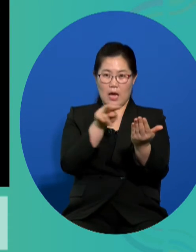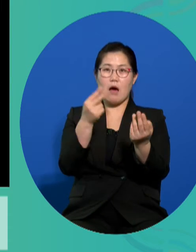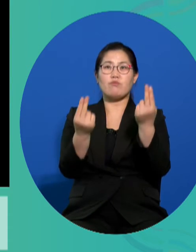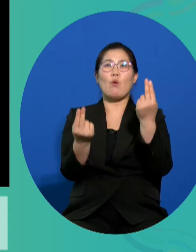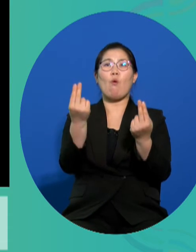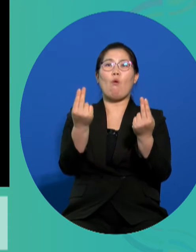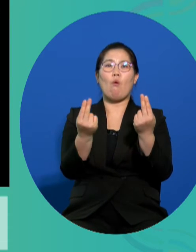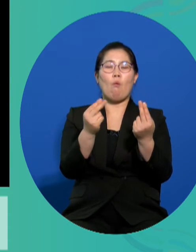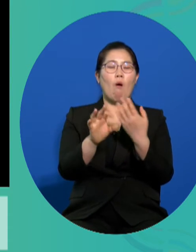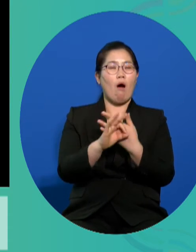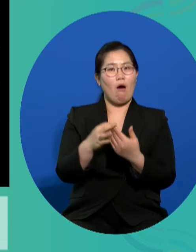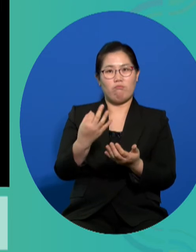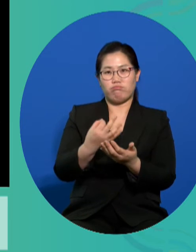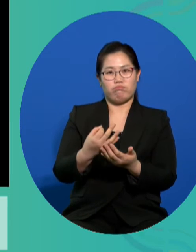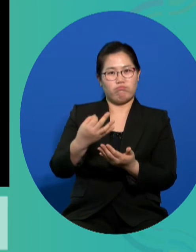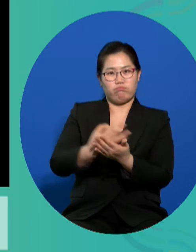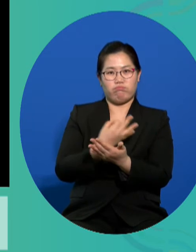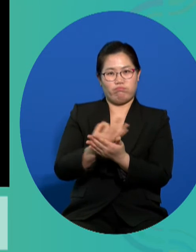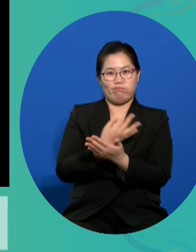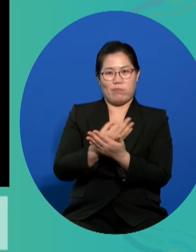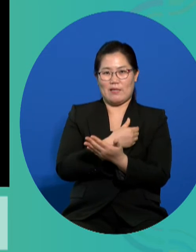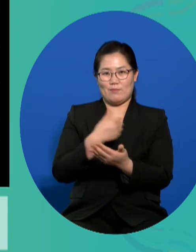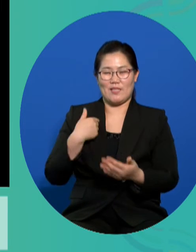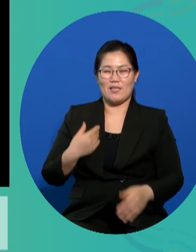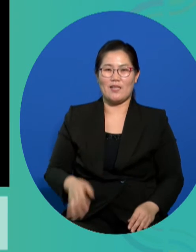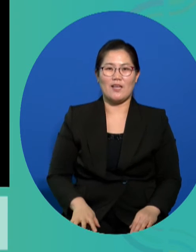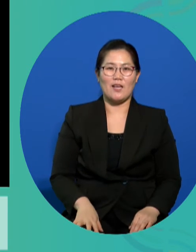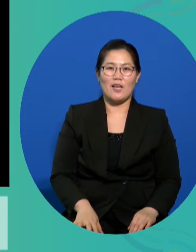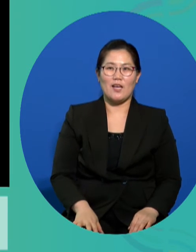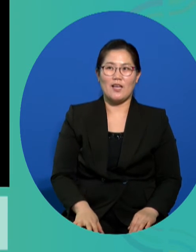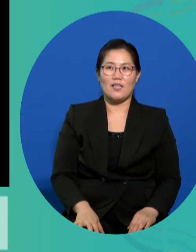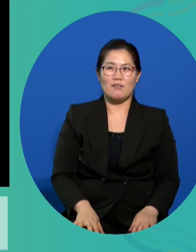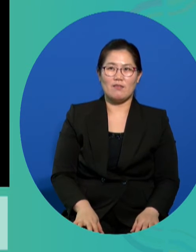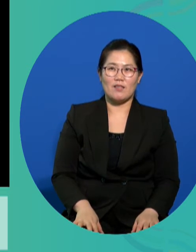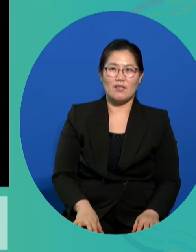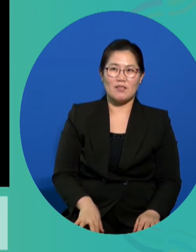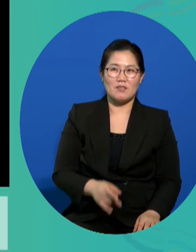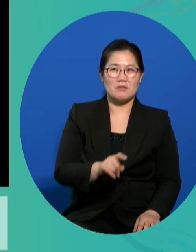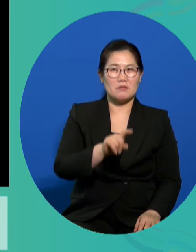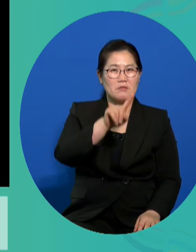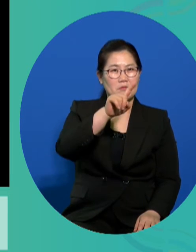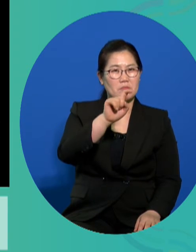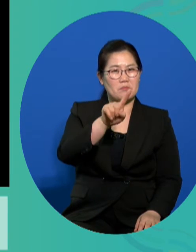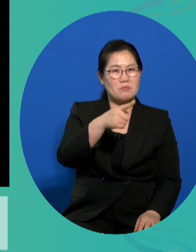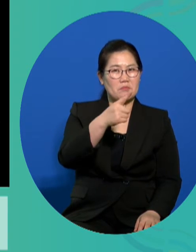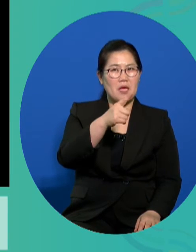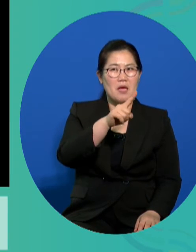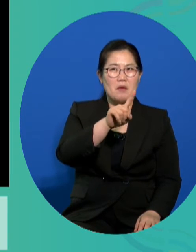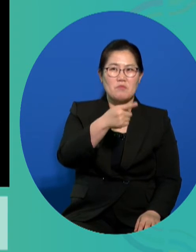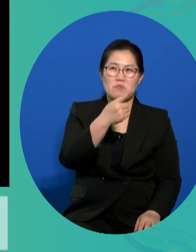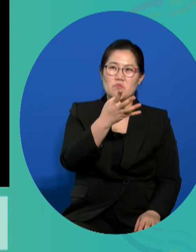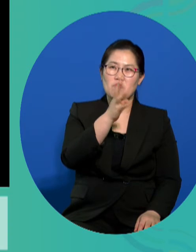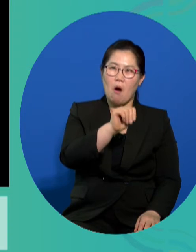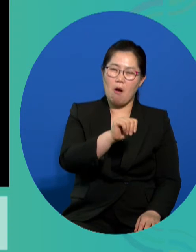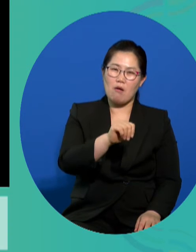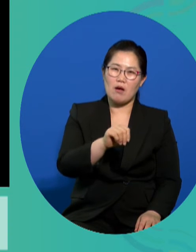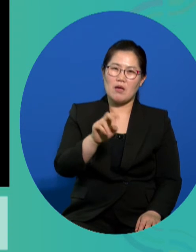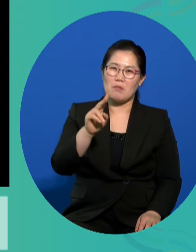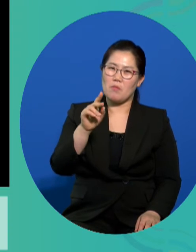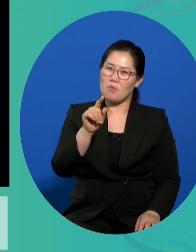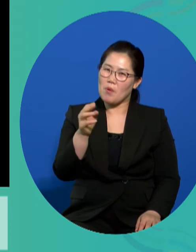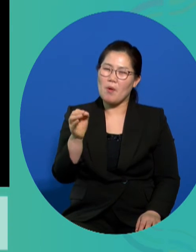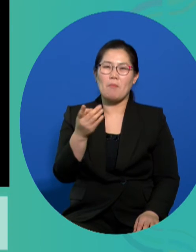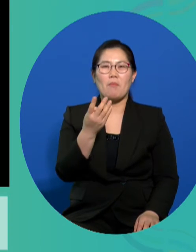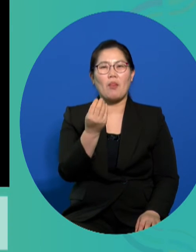보시면은 한 10몇억, 뭐 23억이라고 해서 적은 돈이라고 생각하겠지만 이 하나 카드 회사에서 이제